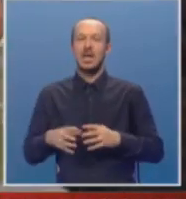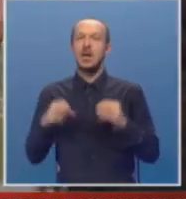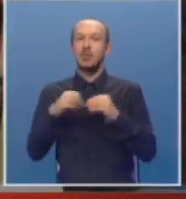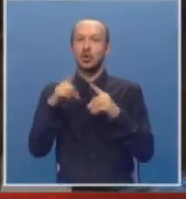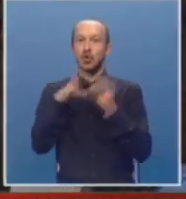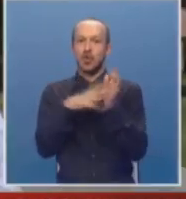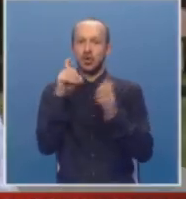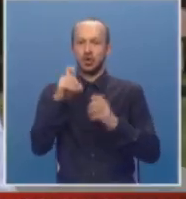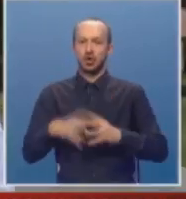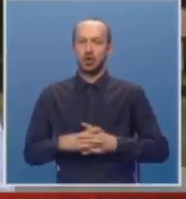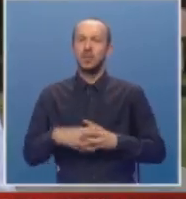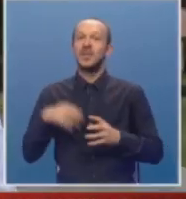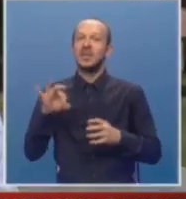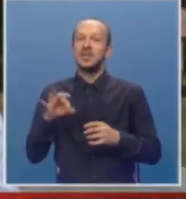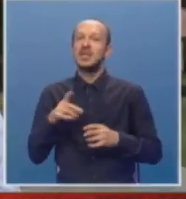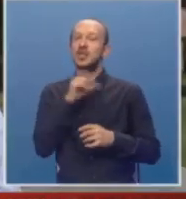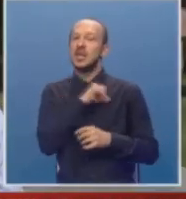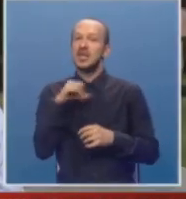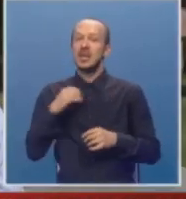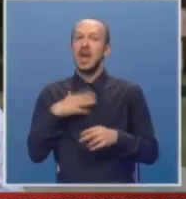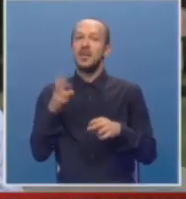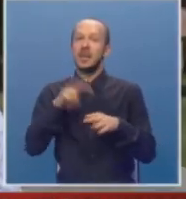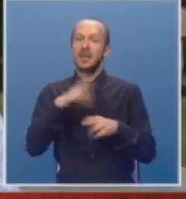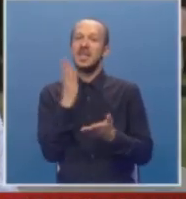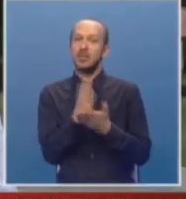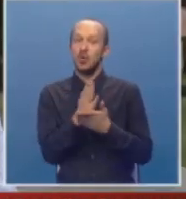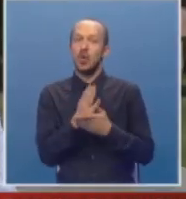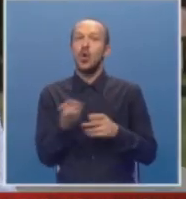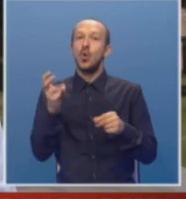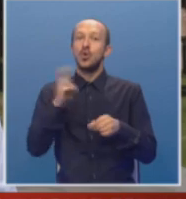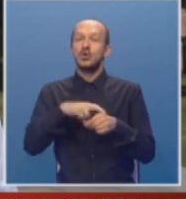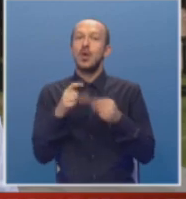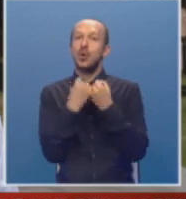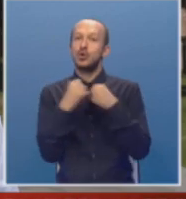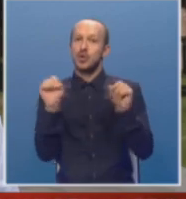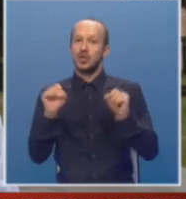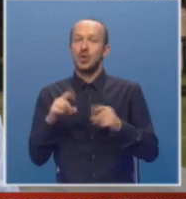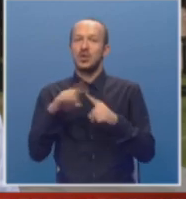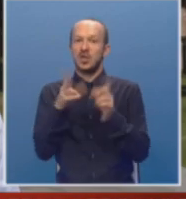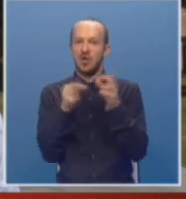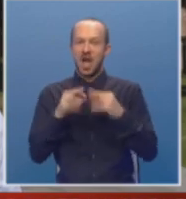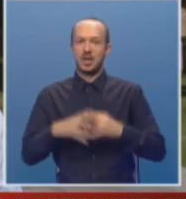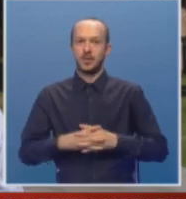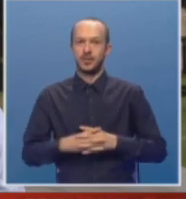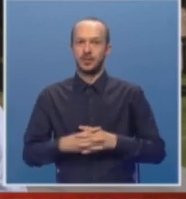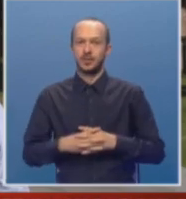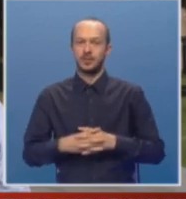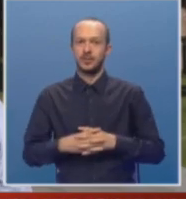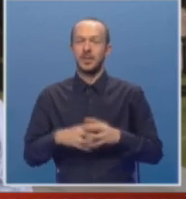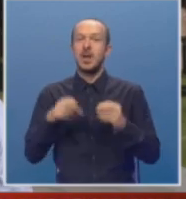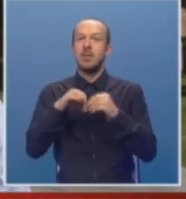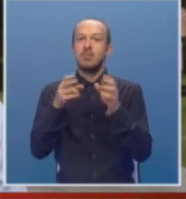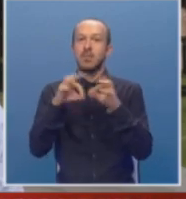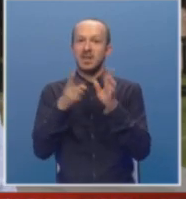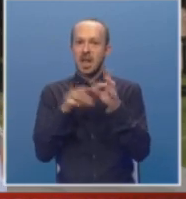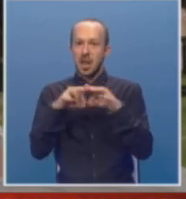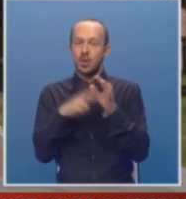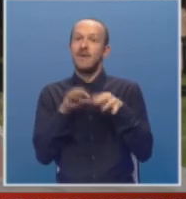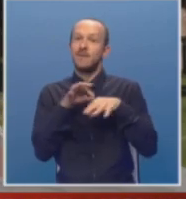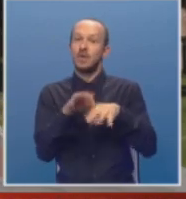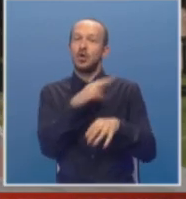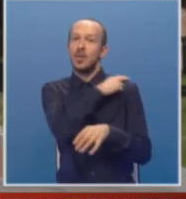Boško Tomić. Jedinica čiji sam ja pripadnik bio i učestvovala u oslobađanju Trnova. Jahorinski bataljon vođen